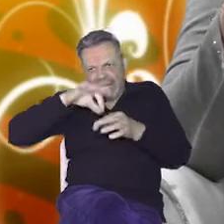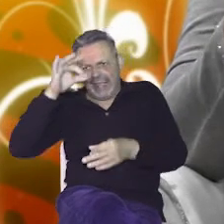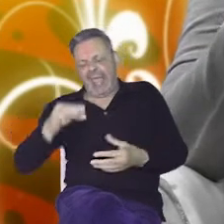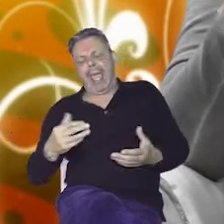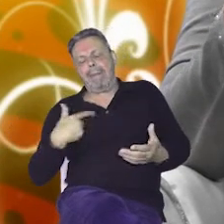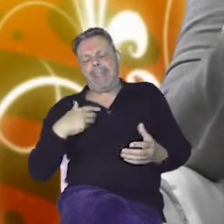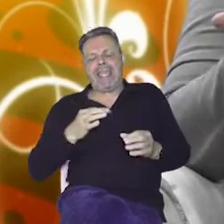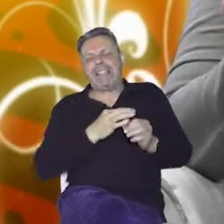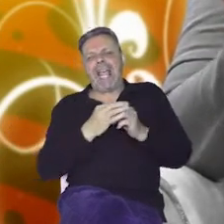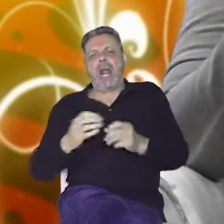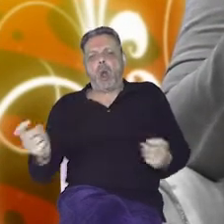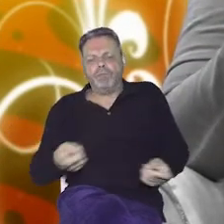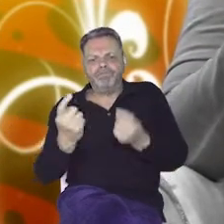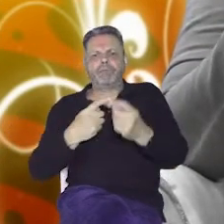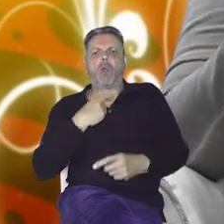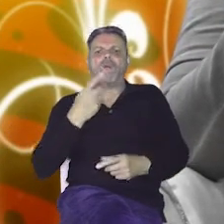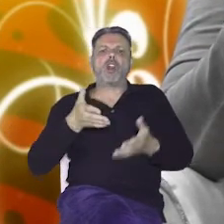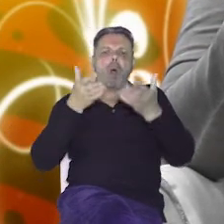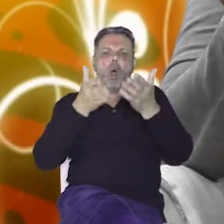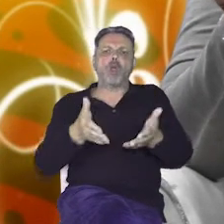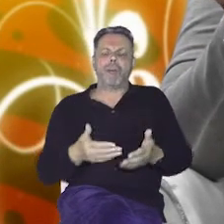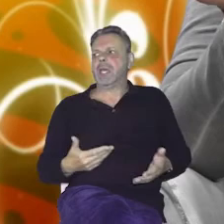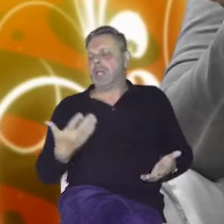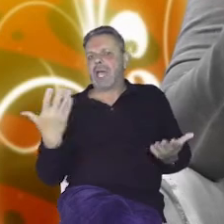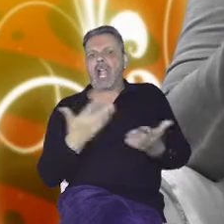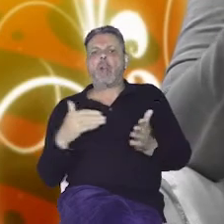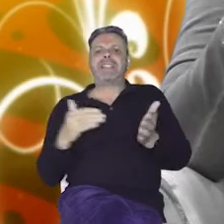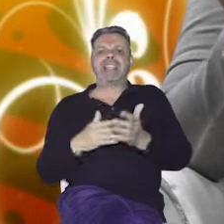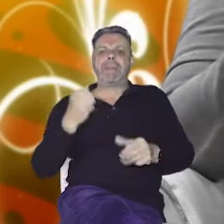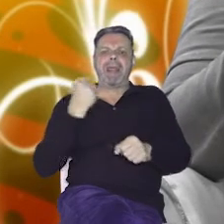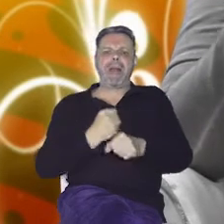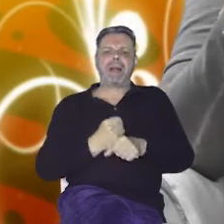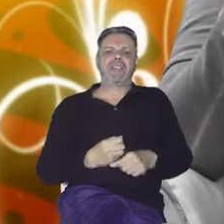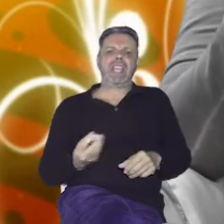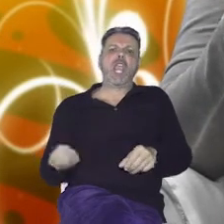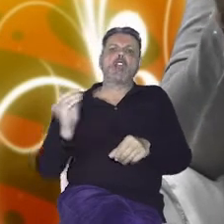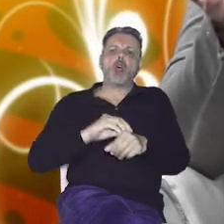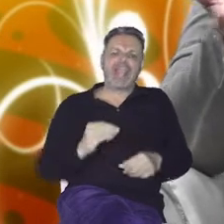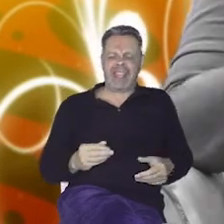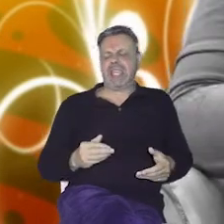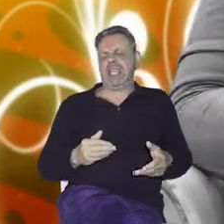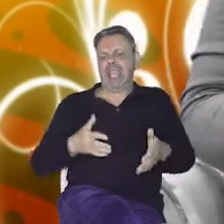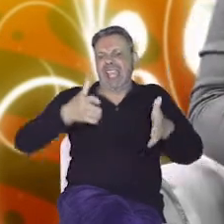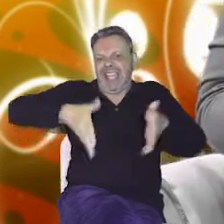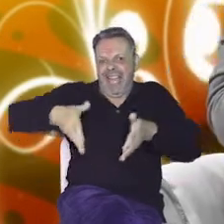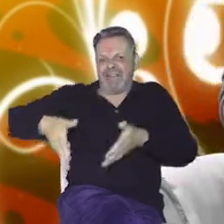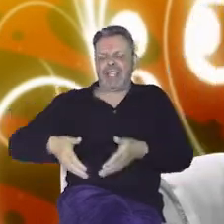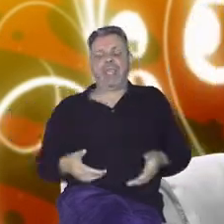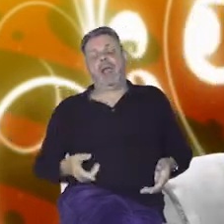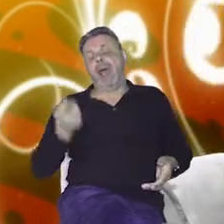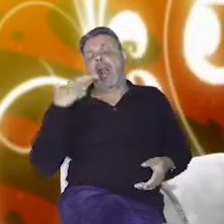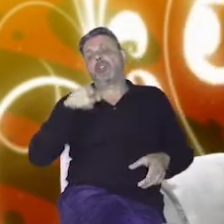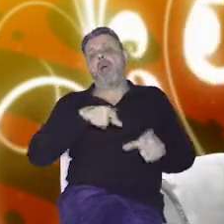stalno iniciramo i stalno govorimo o tome da se treba napraviti dodatnih još kapaciteta, mislim sve je to vezano i